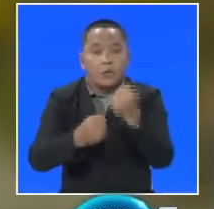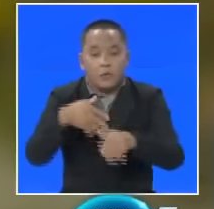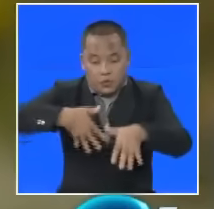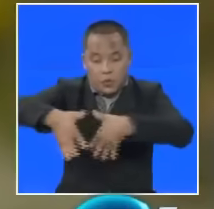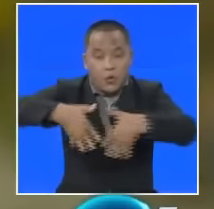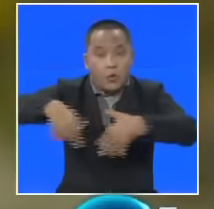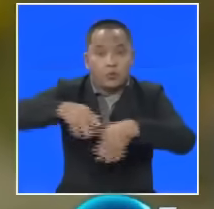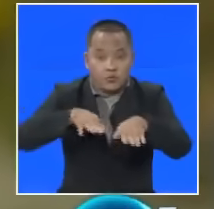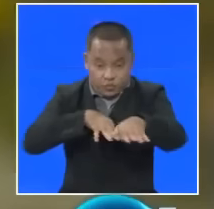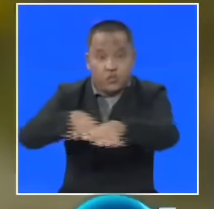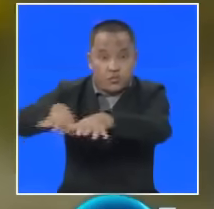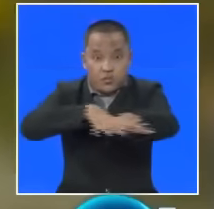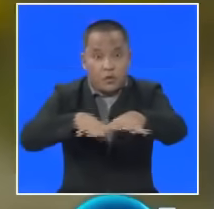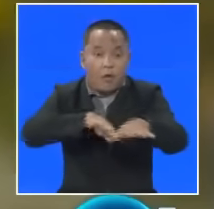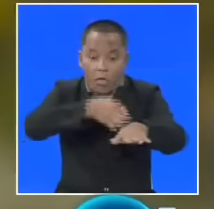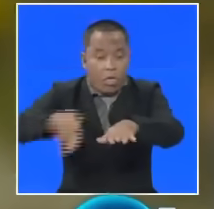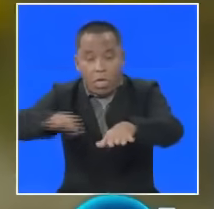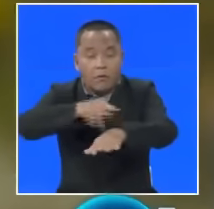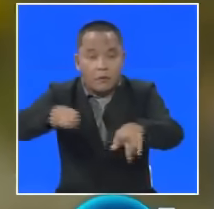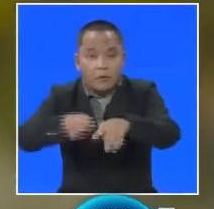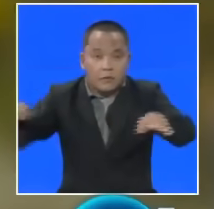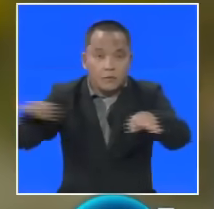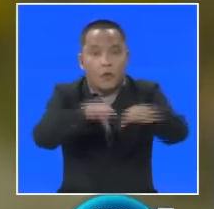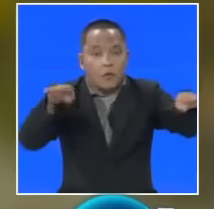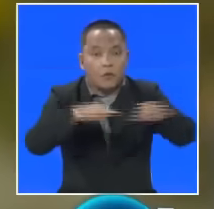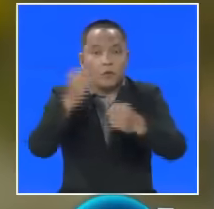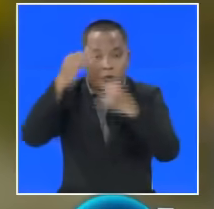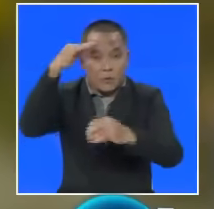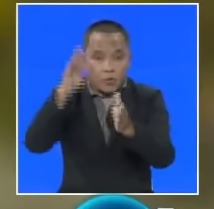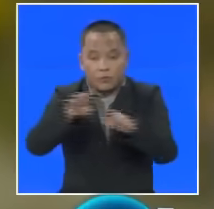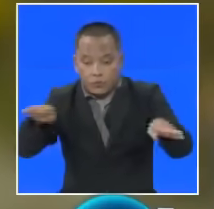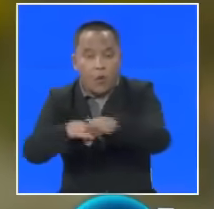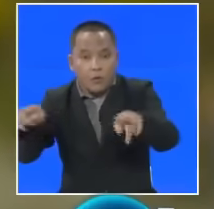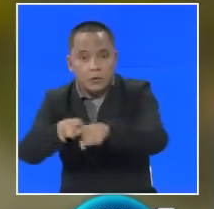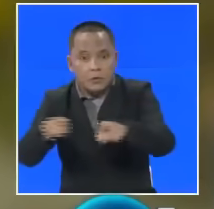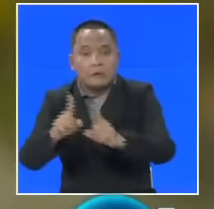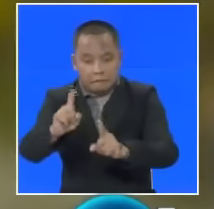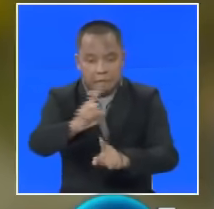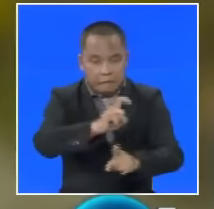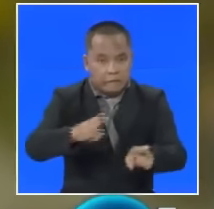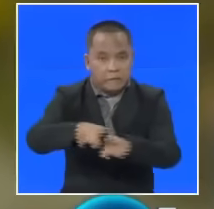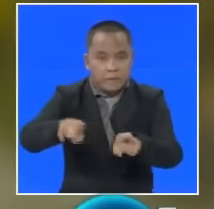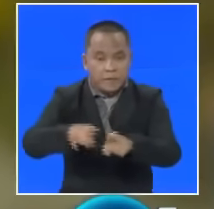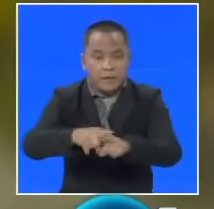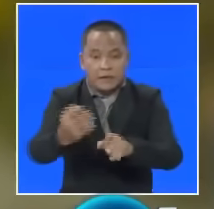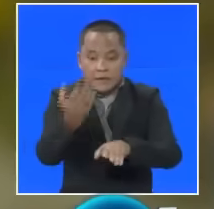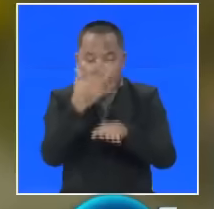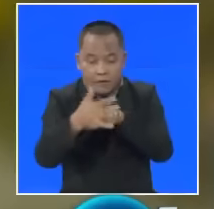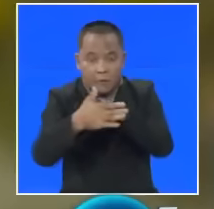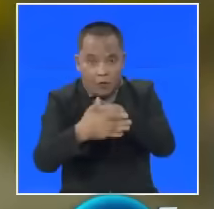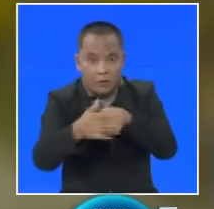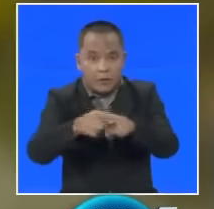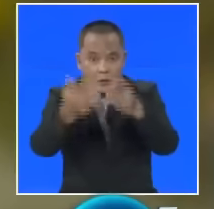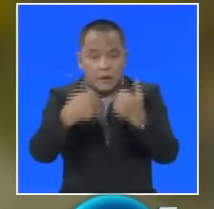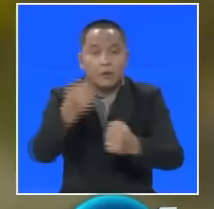าชนซึ่งสัญจรอยู่ก็เลยเสียหลักไปชนกับรถตรวจการของตำรวจด้วยนะได้รับความเสียหายบริเวณด้านหน้าตัวรถจ